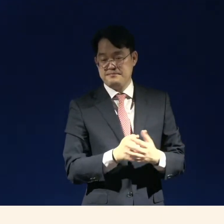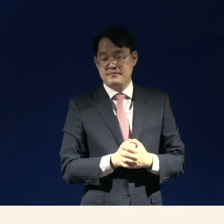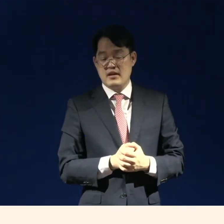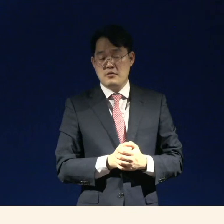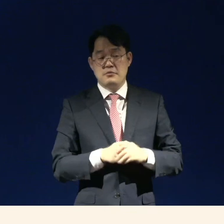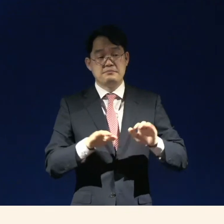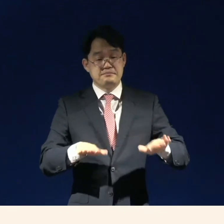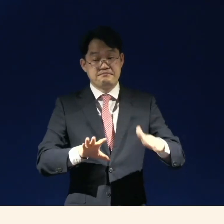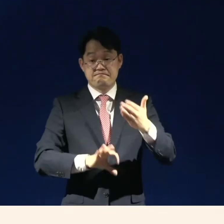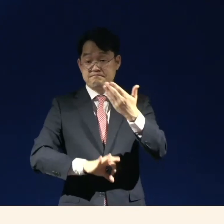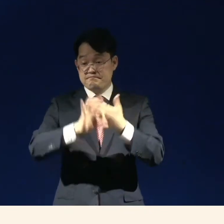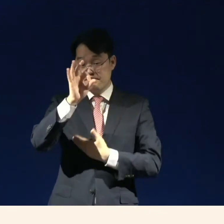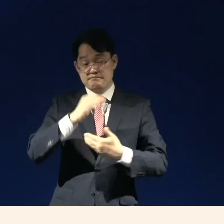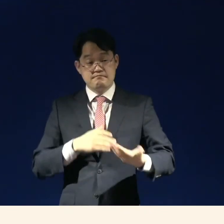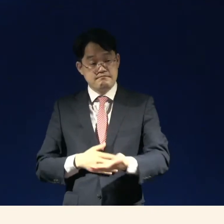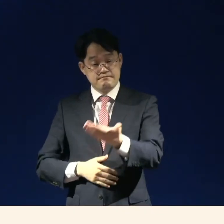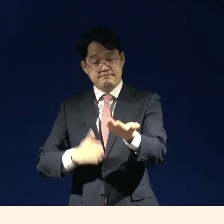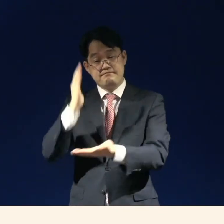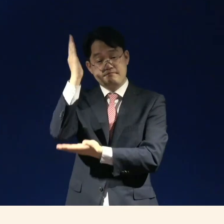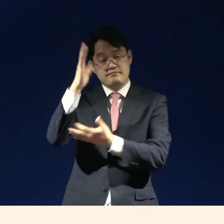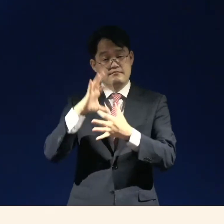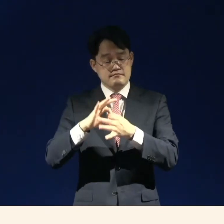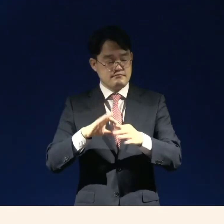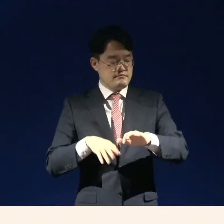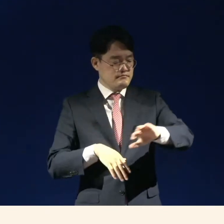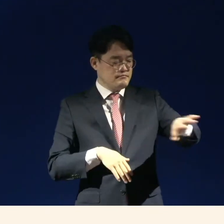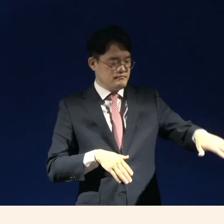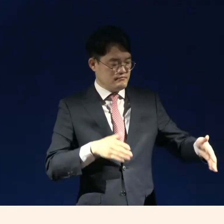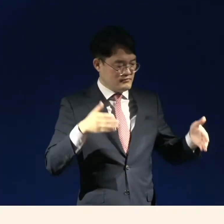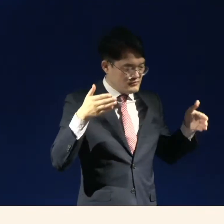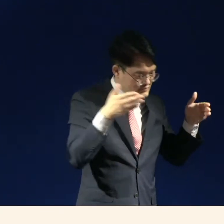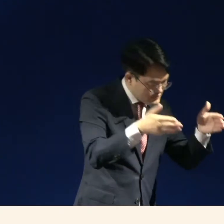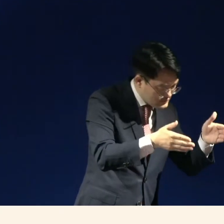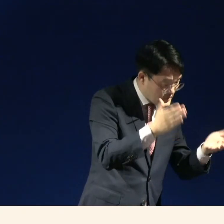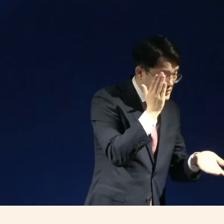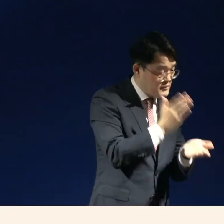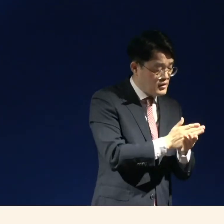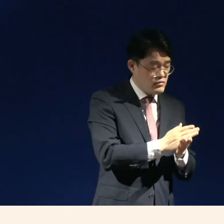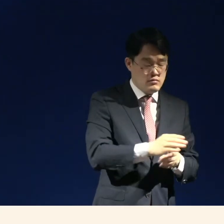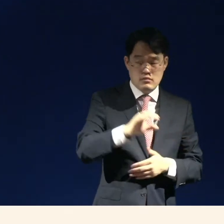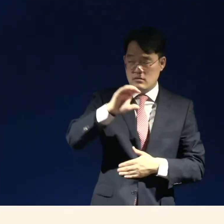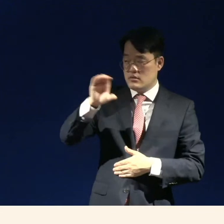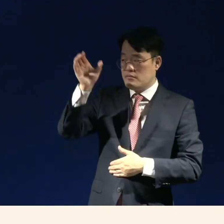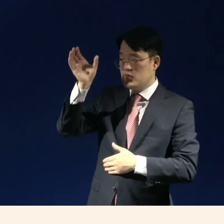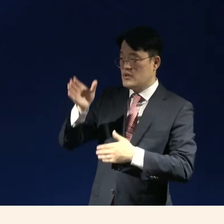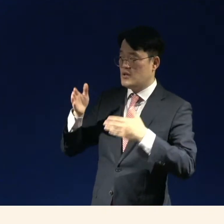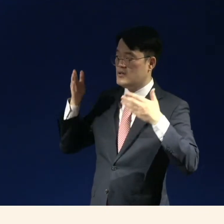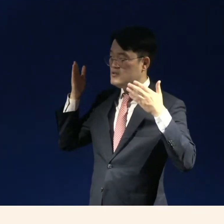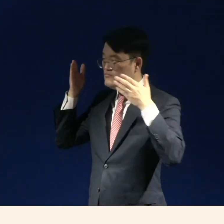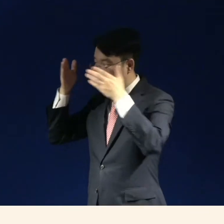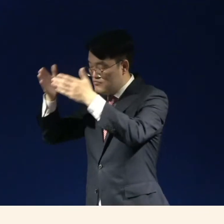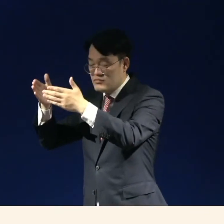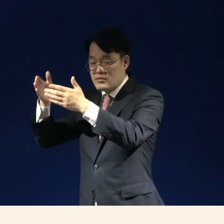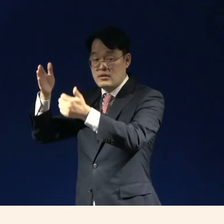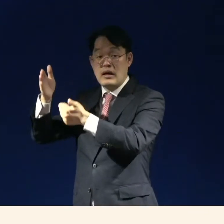오늘 이 아침의 메시지를 통하여 십자가에 주목하는 인생이 되게 하여 주십시오. 하나님이 우리에게